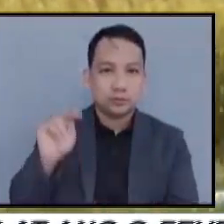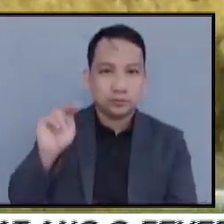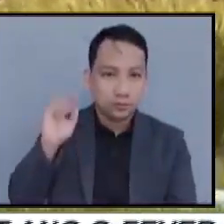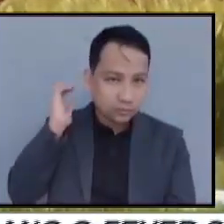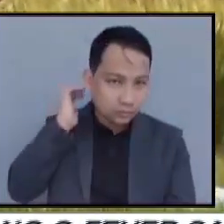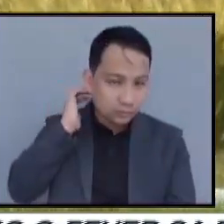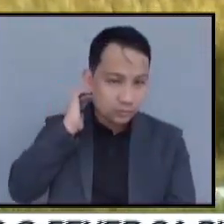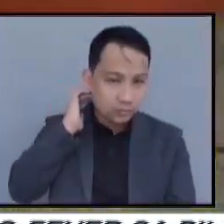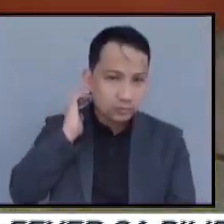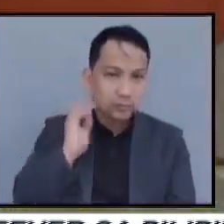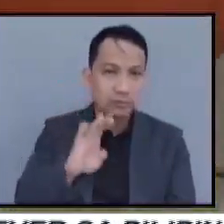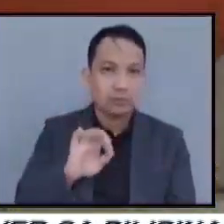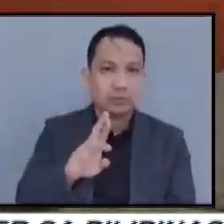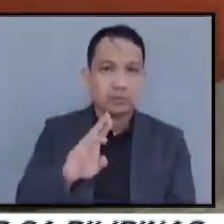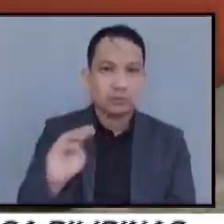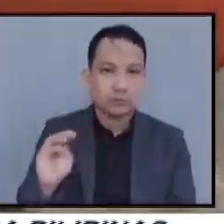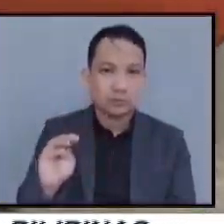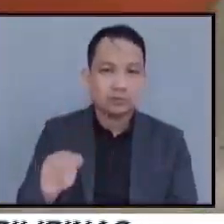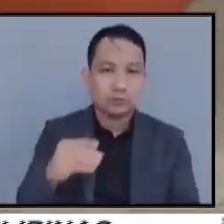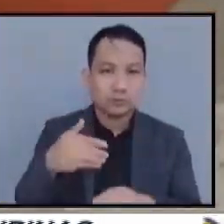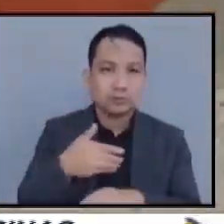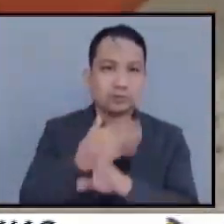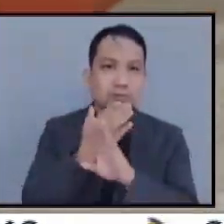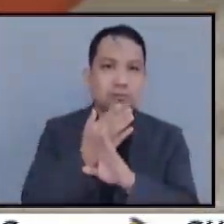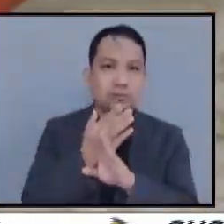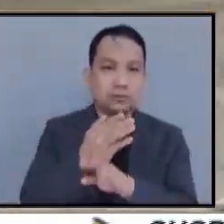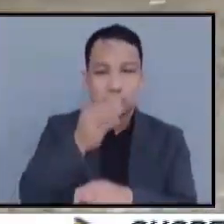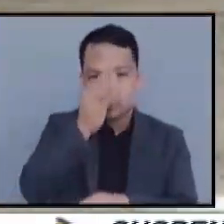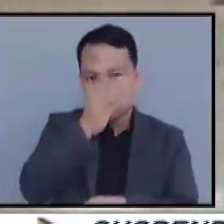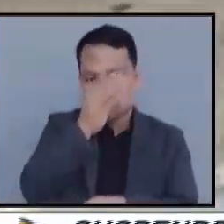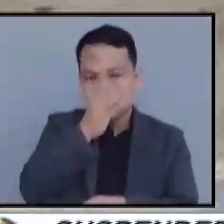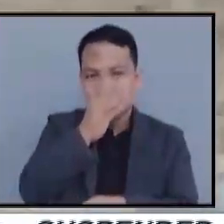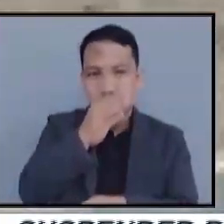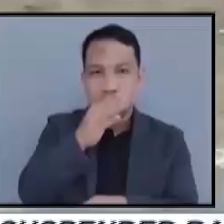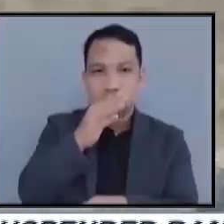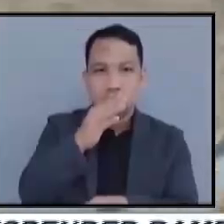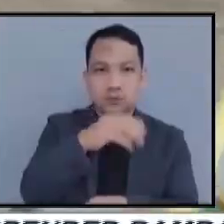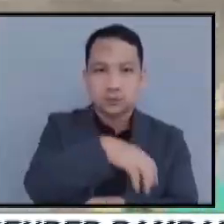Barm, Davao, Bicol, Cagayan Valley at Caraga.